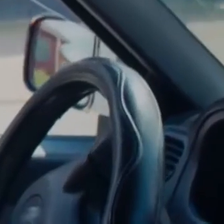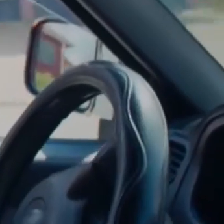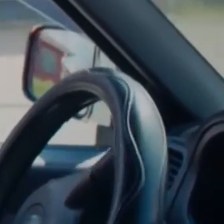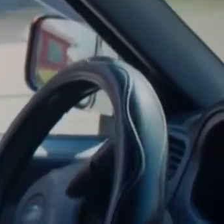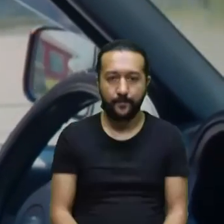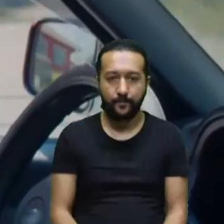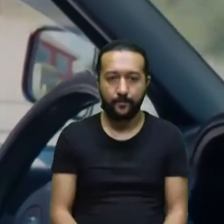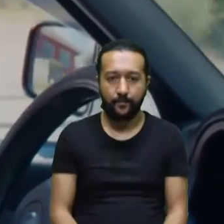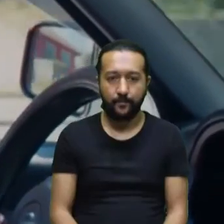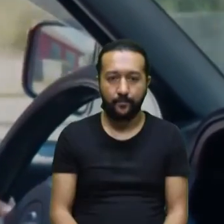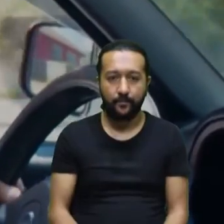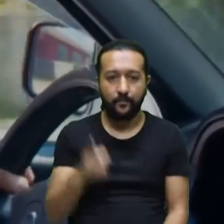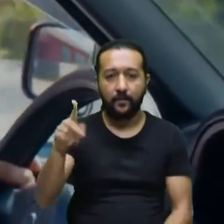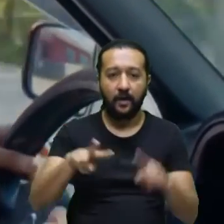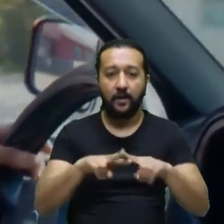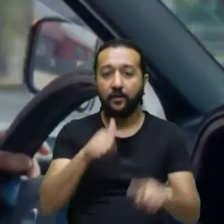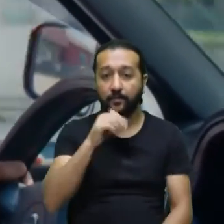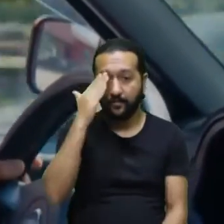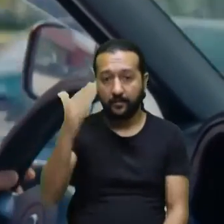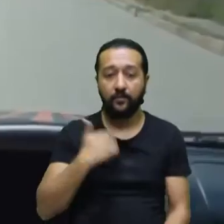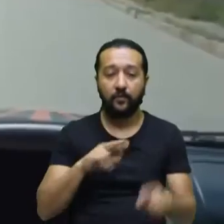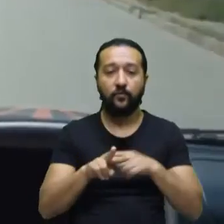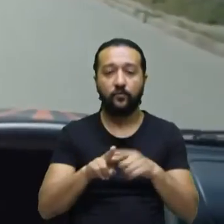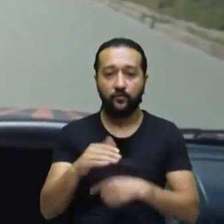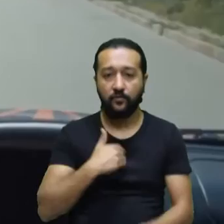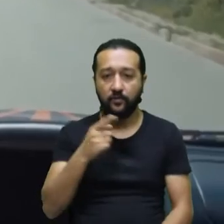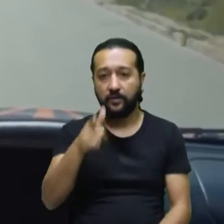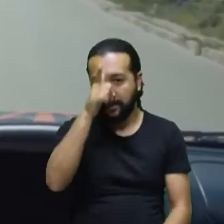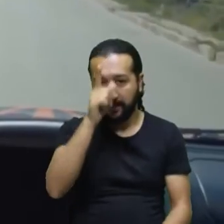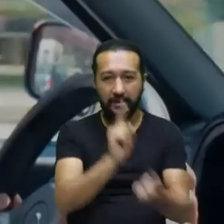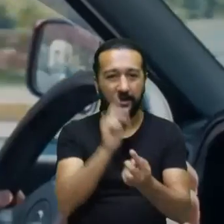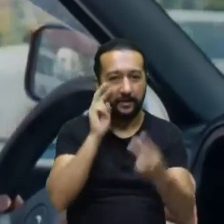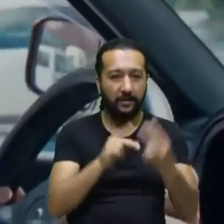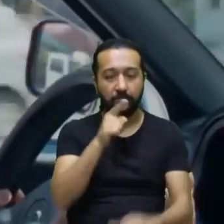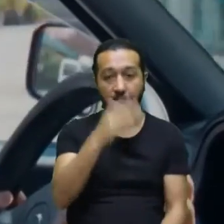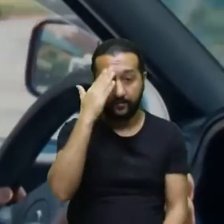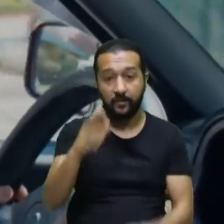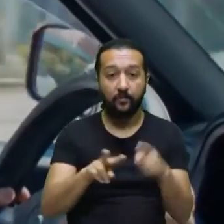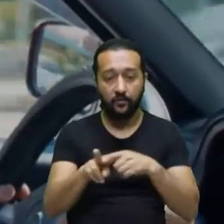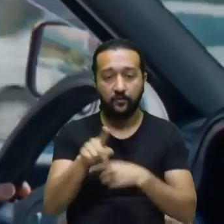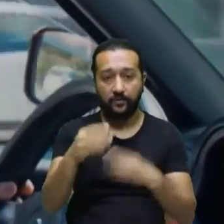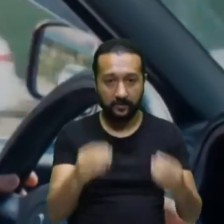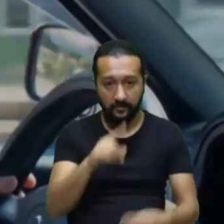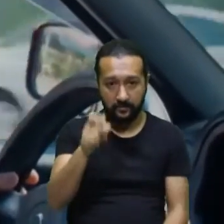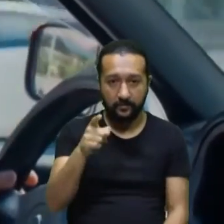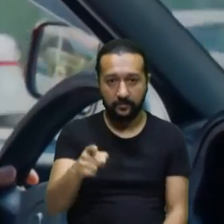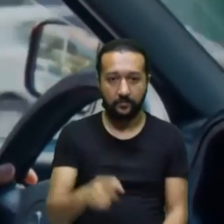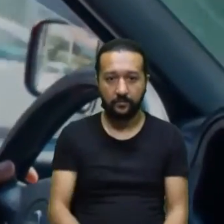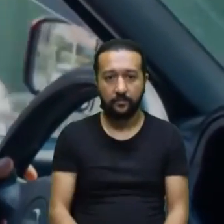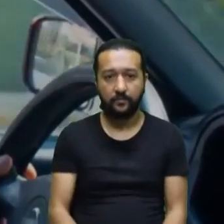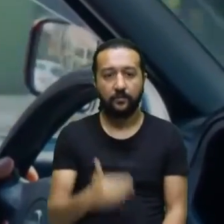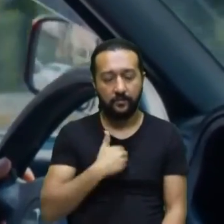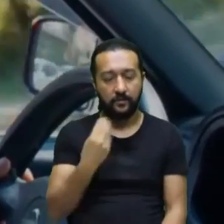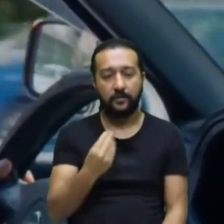Yusuf seyir halinde. Altay Bey merhaba. Ben Yusuf. Irak'ta tanışmıştık. Merhaba Yusuf. Nasılsın? Kulaklıktan